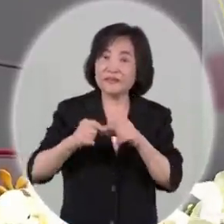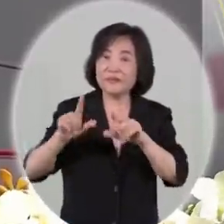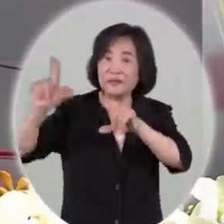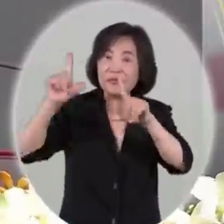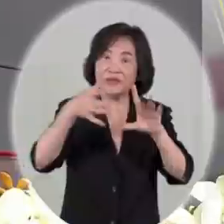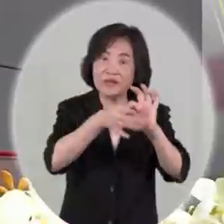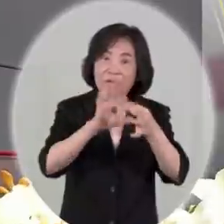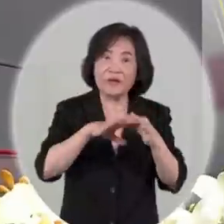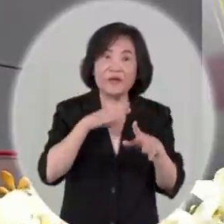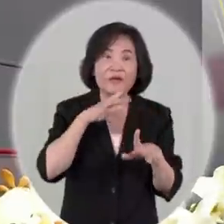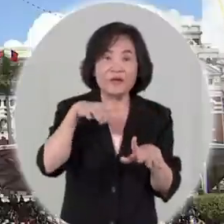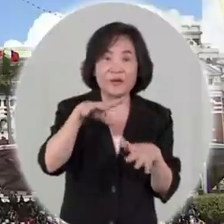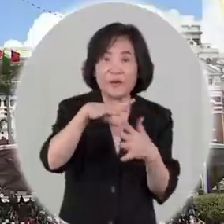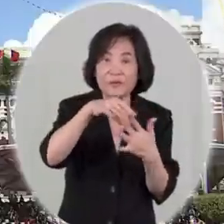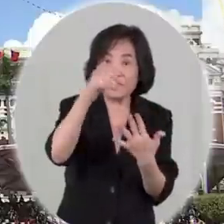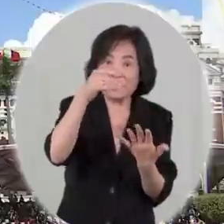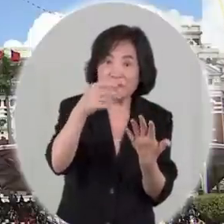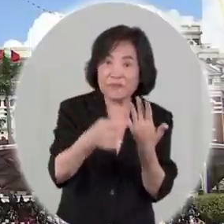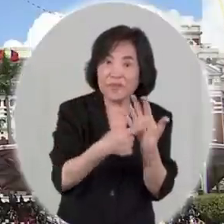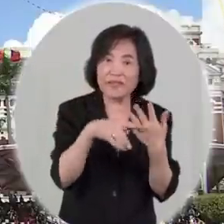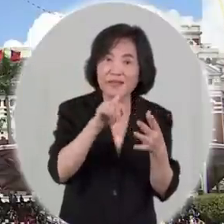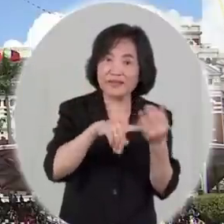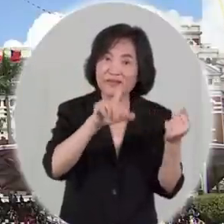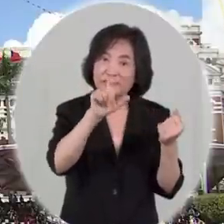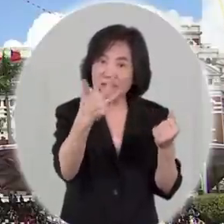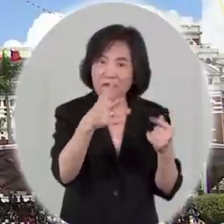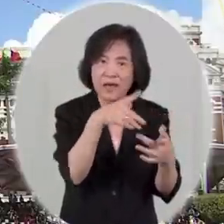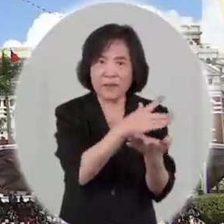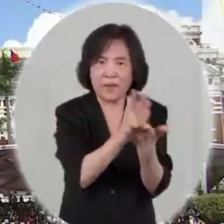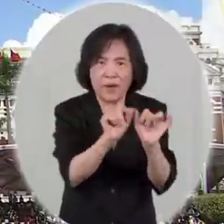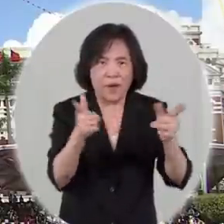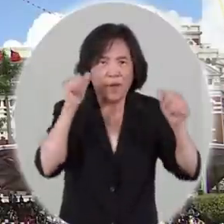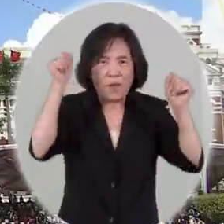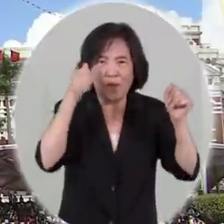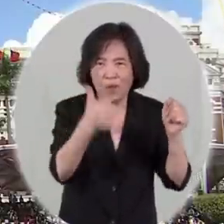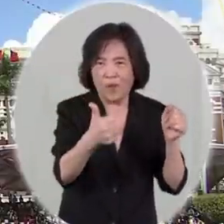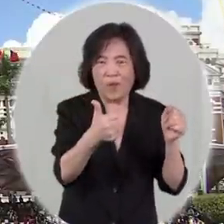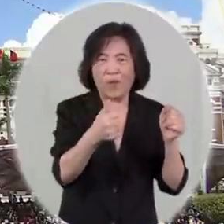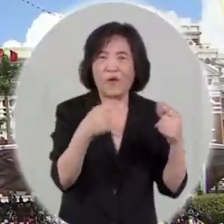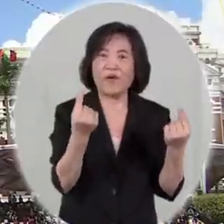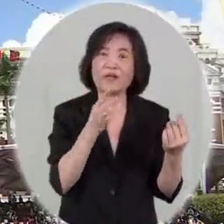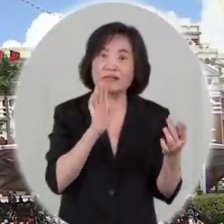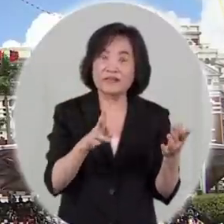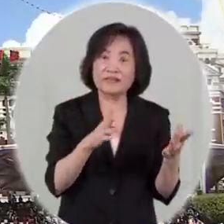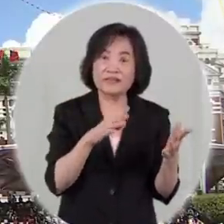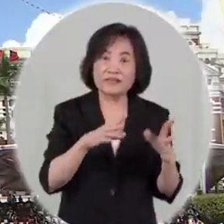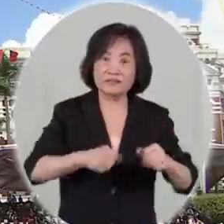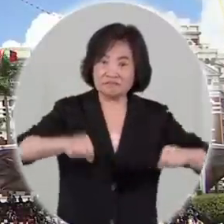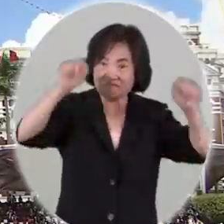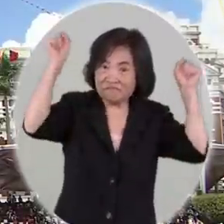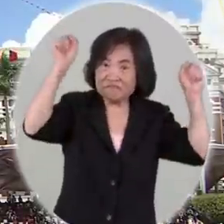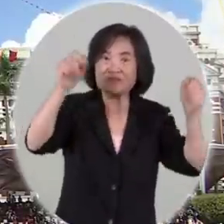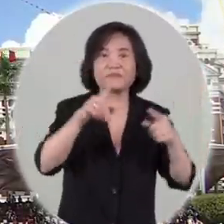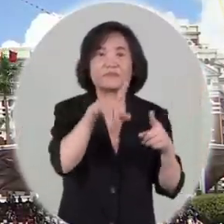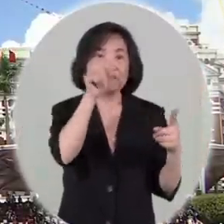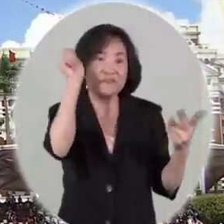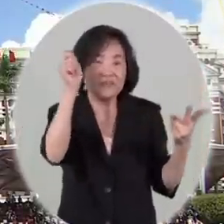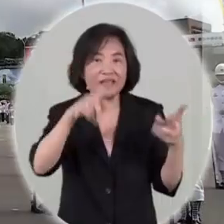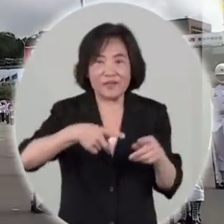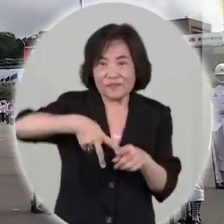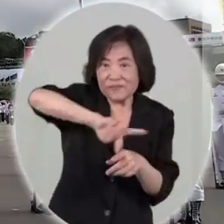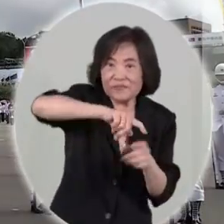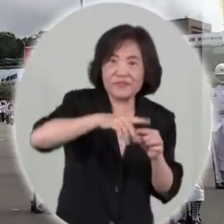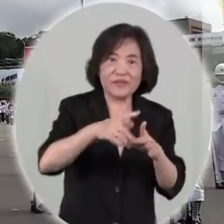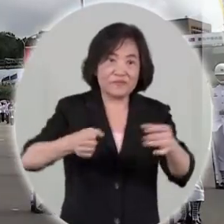湾68位选手在各项运动项目表现优异，并在举重、羽球、鞍马、